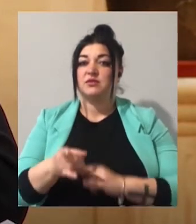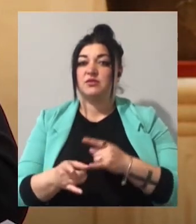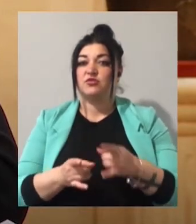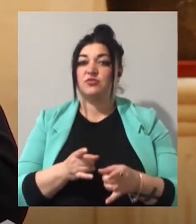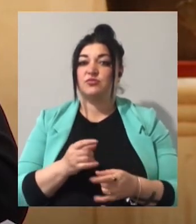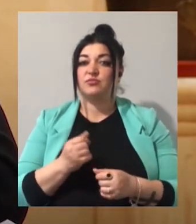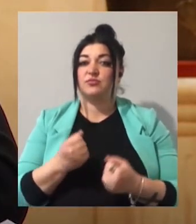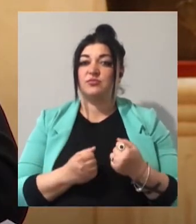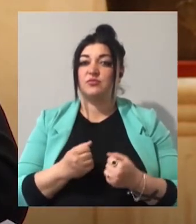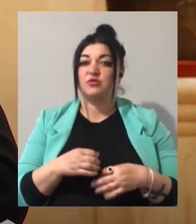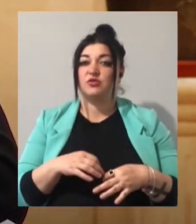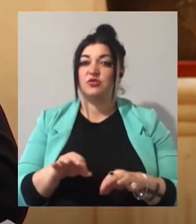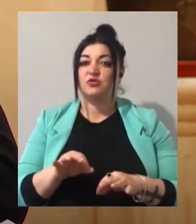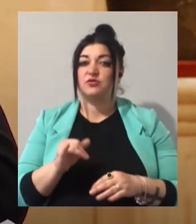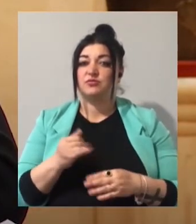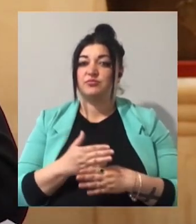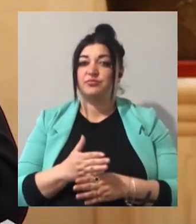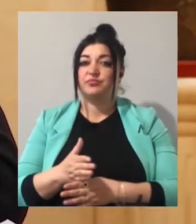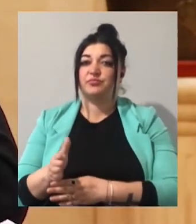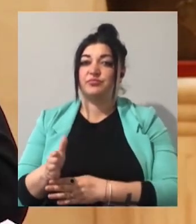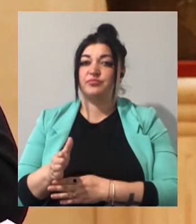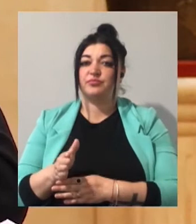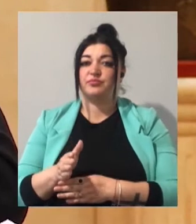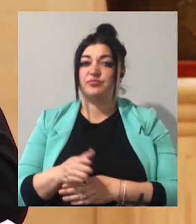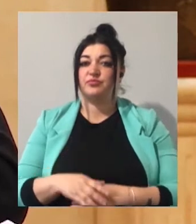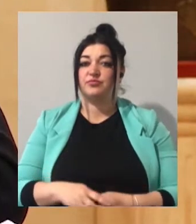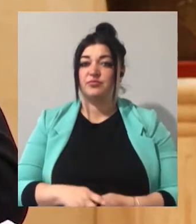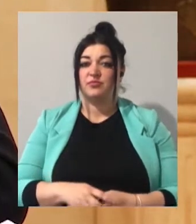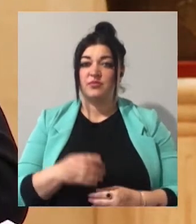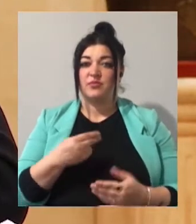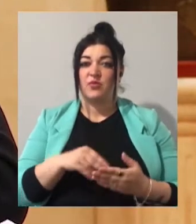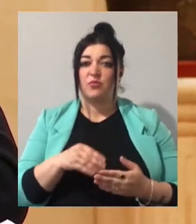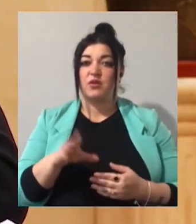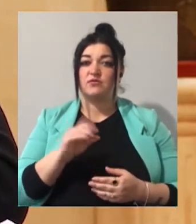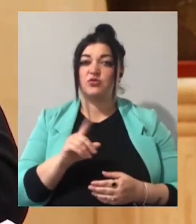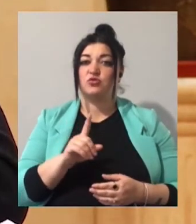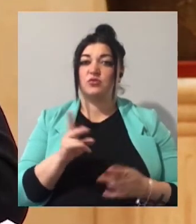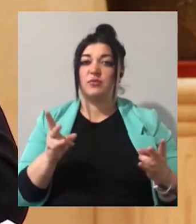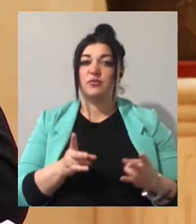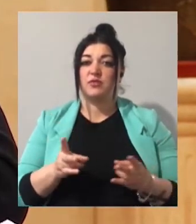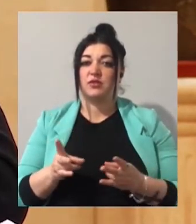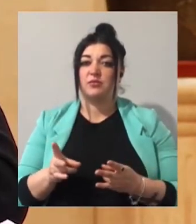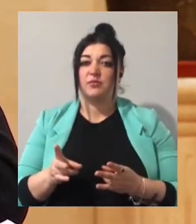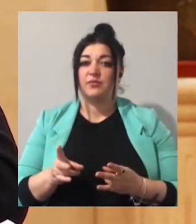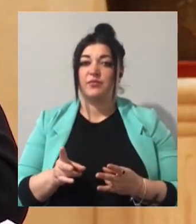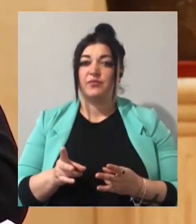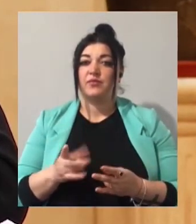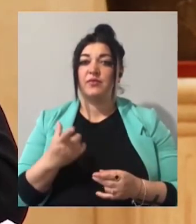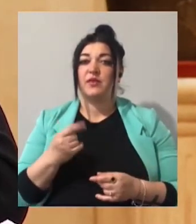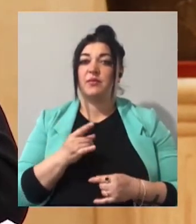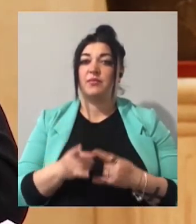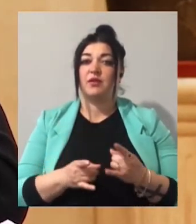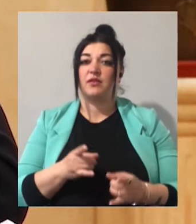будуть. Коли строїли з дома, в тому числі РФ, і покупали сам квартири, необхідно треба було задавати питання. Где паркуватися, як питання?